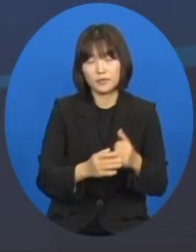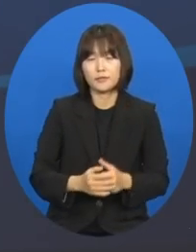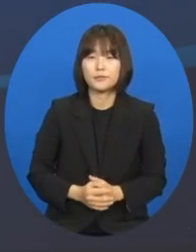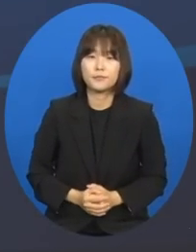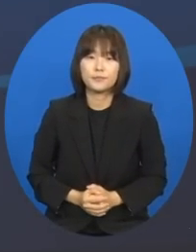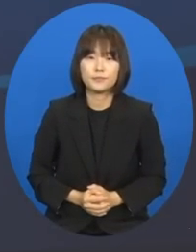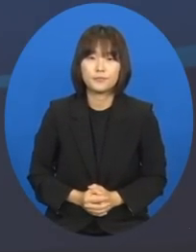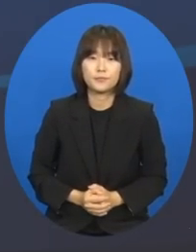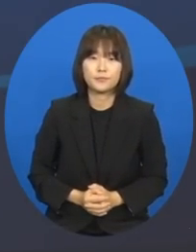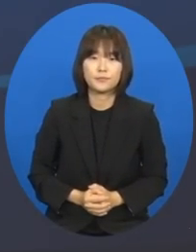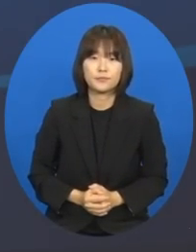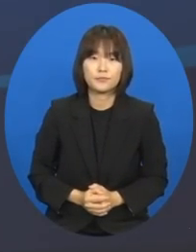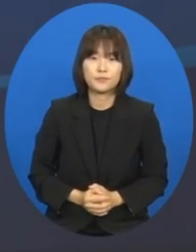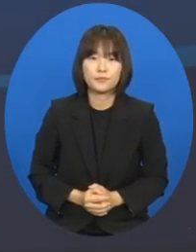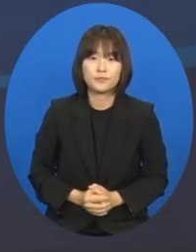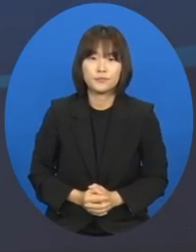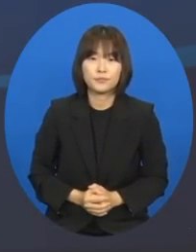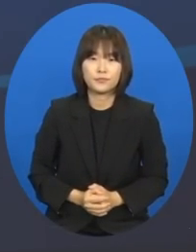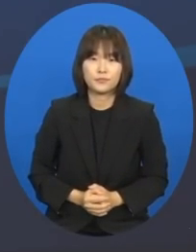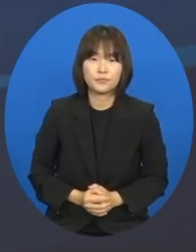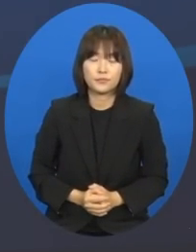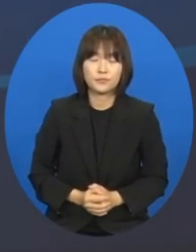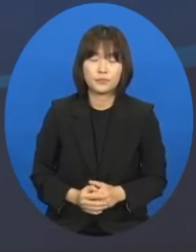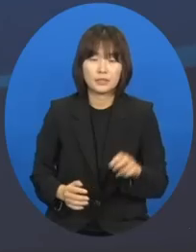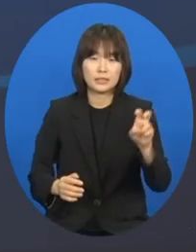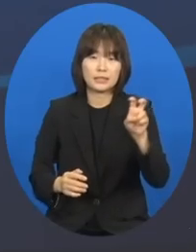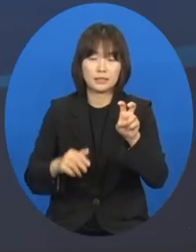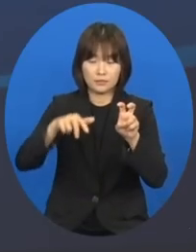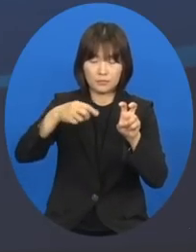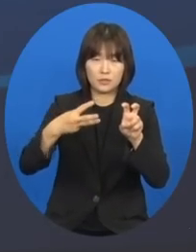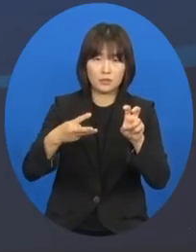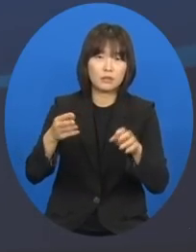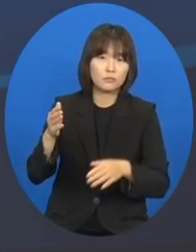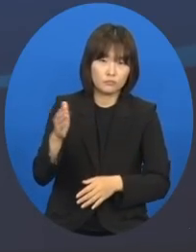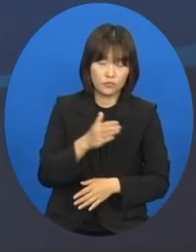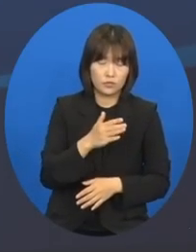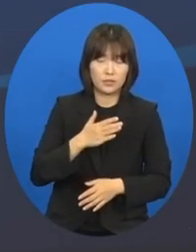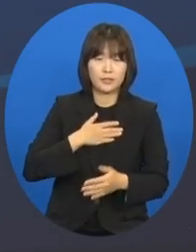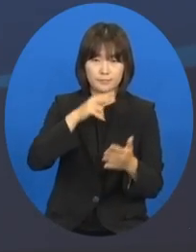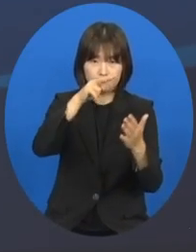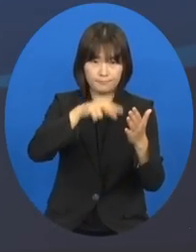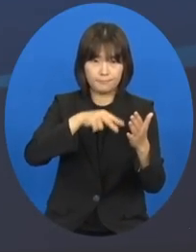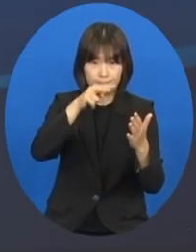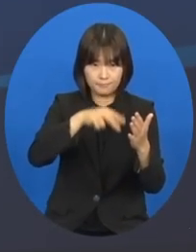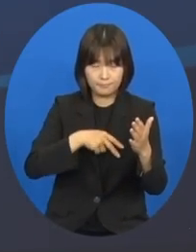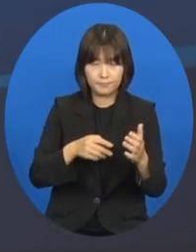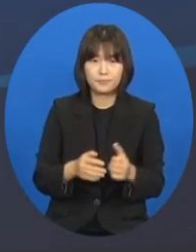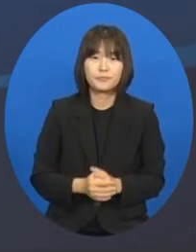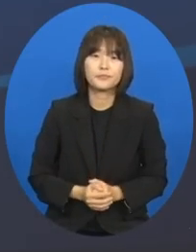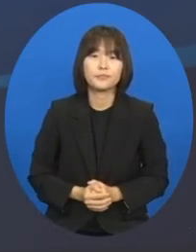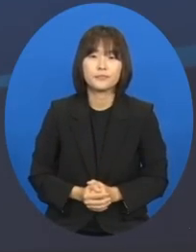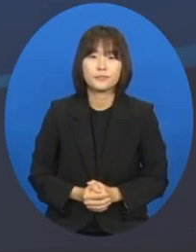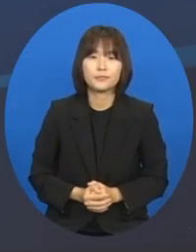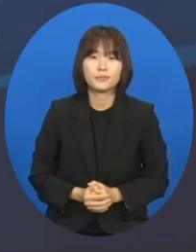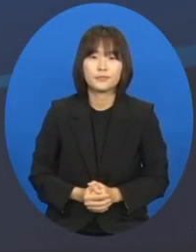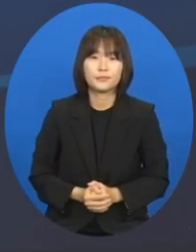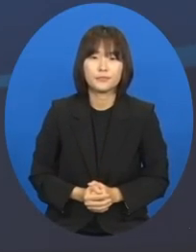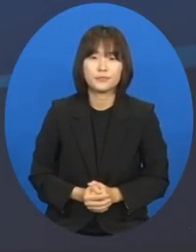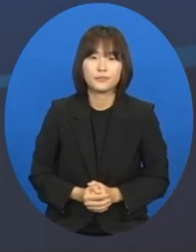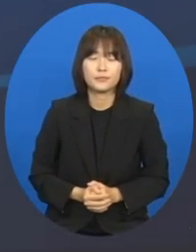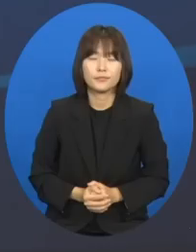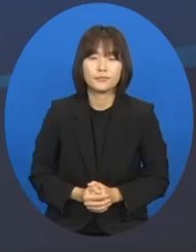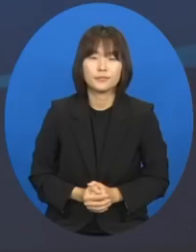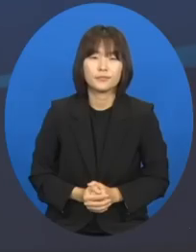좀 읽어 볼까요 20절부터 제가 한번 읽어보겠습니다 여러분 20절부터 같이